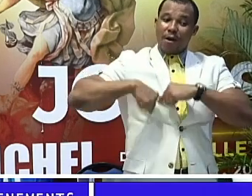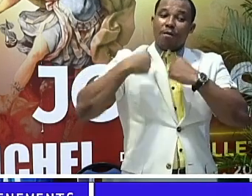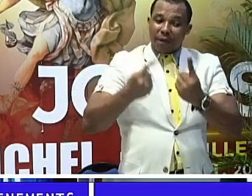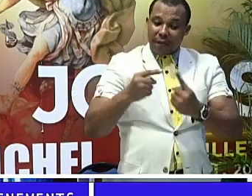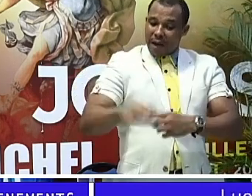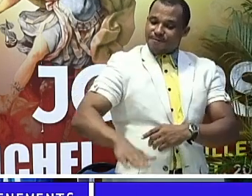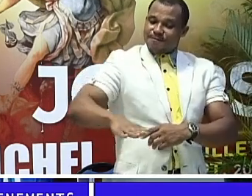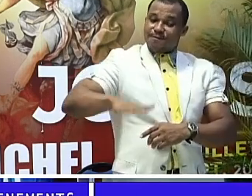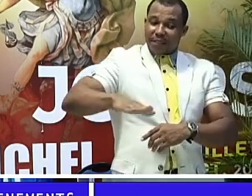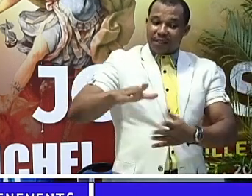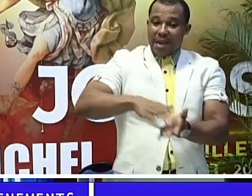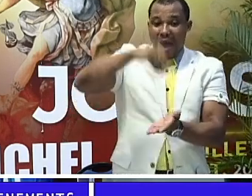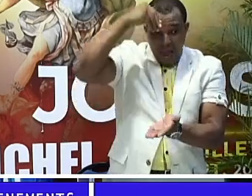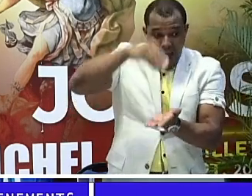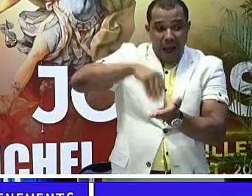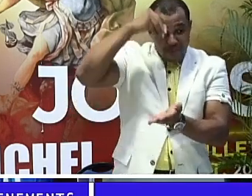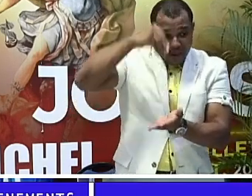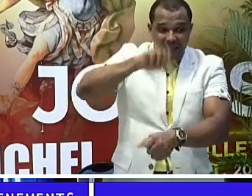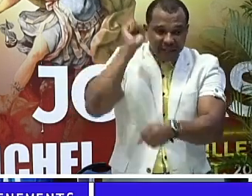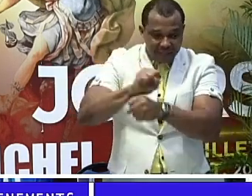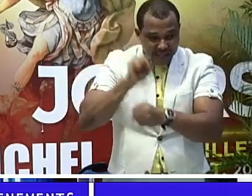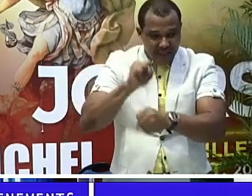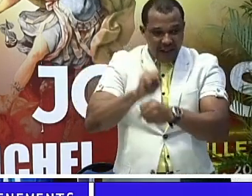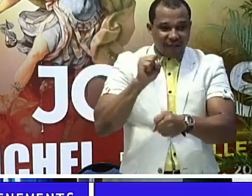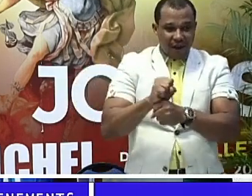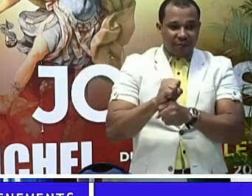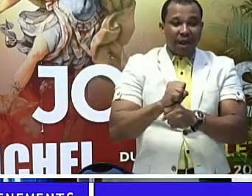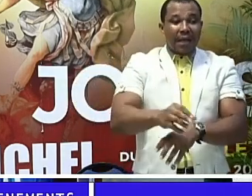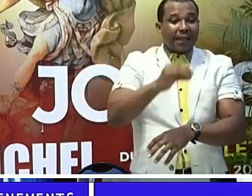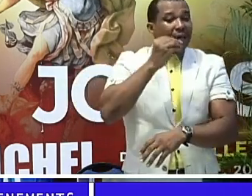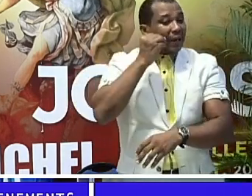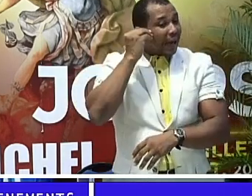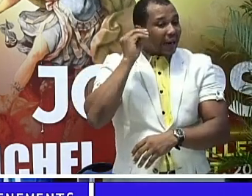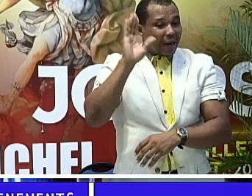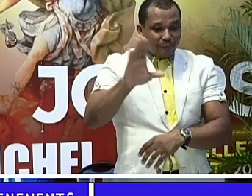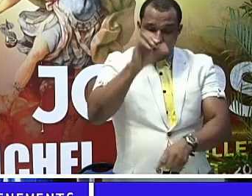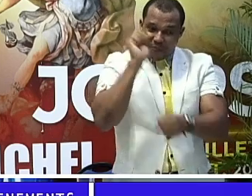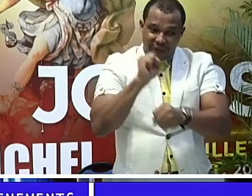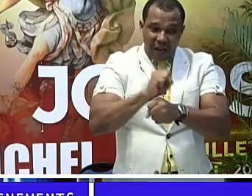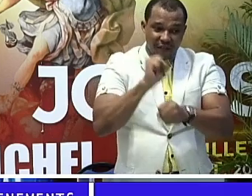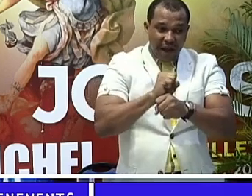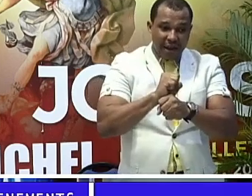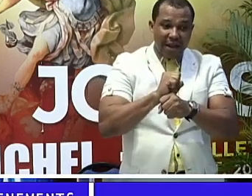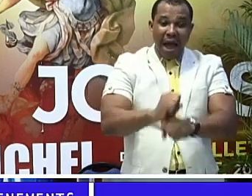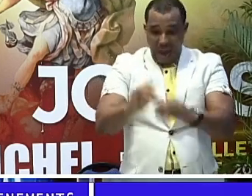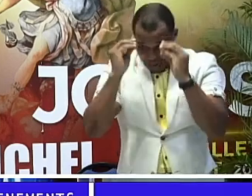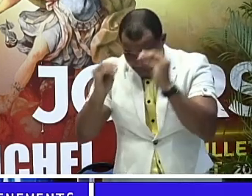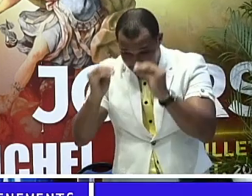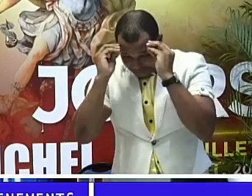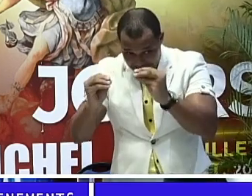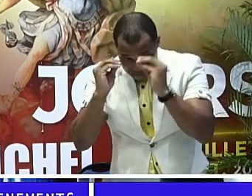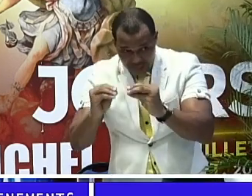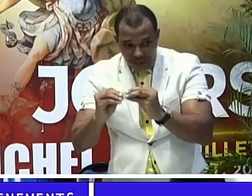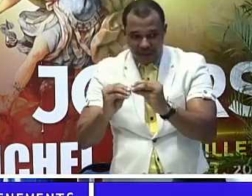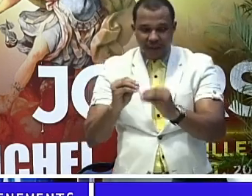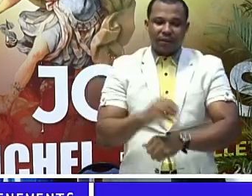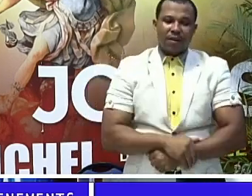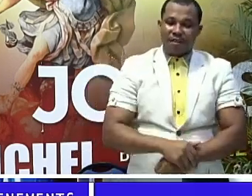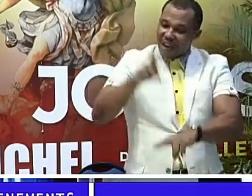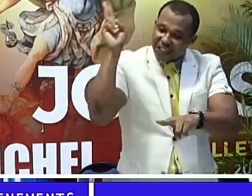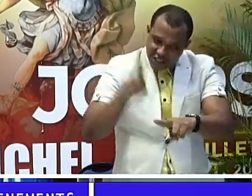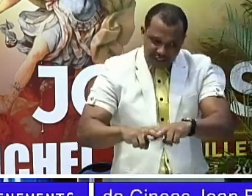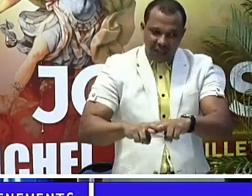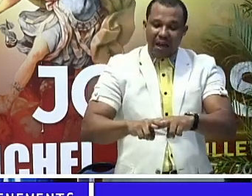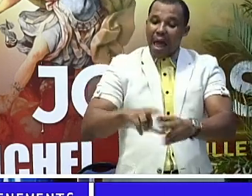petit travail ouais si c'est la caille ou a travail dans ça ou a travail là temps en temps mais petit monde comme c'est chita fait le